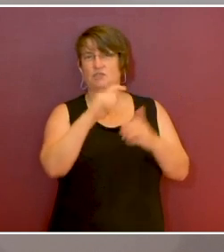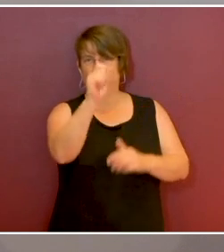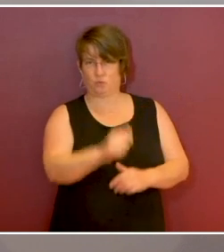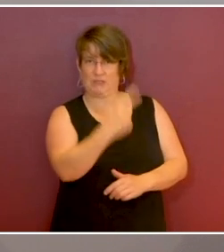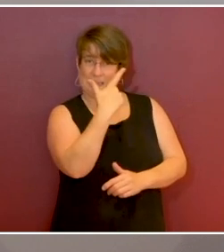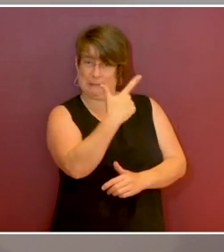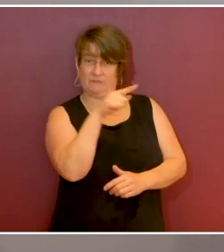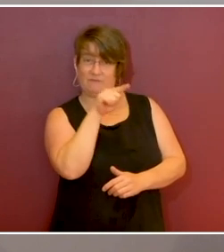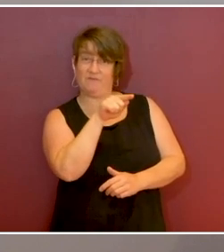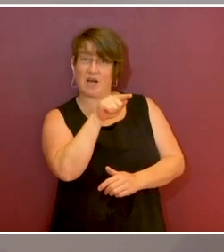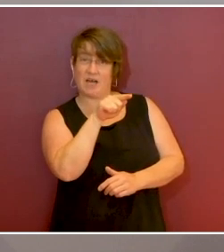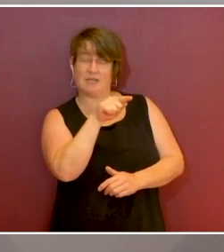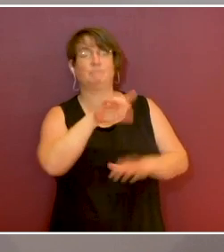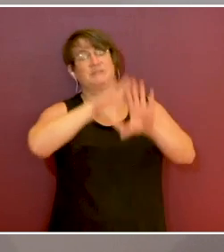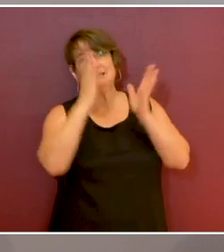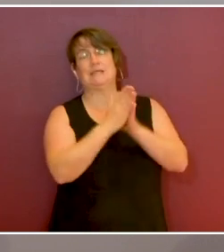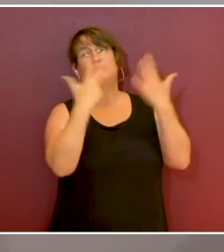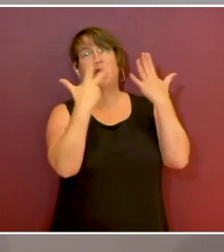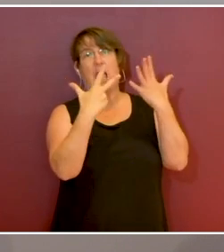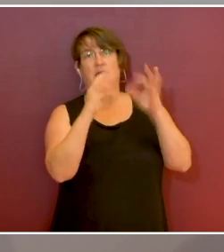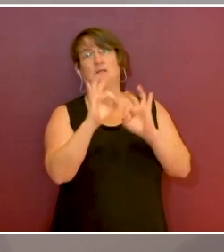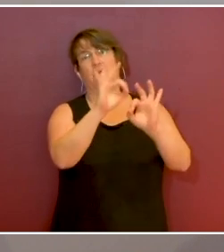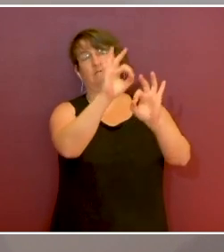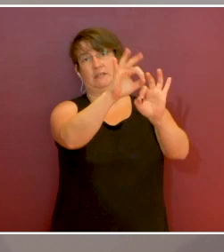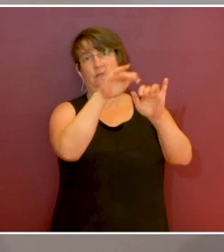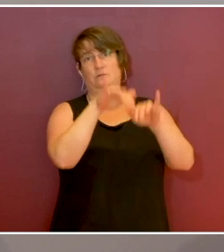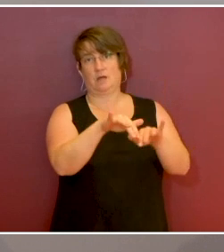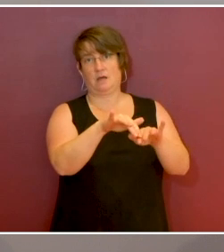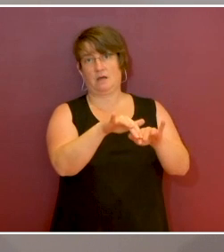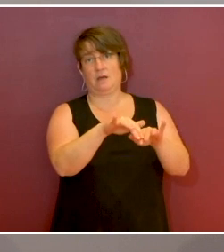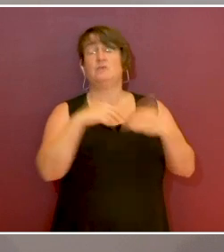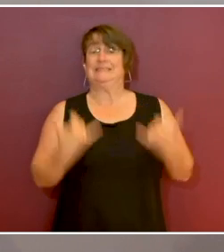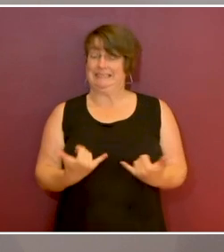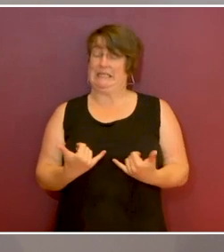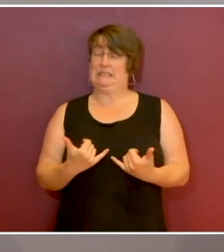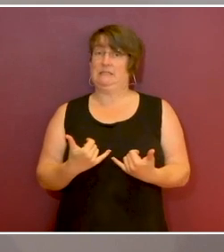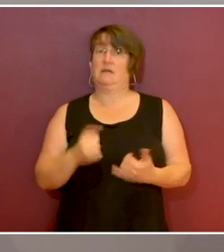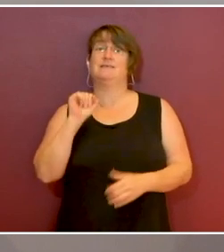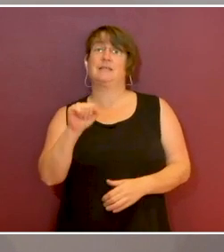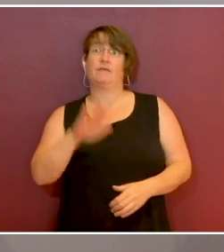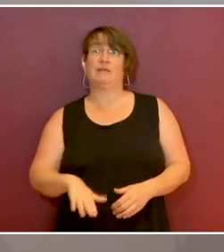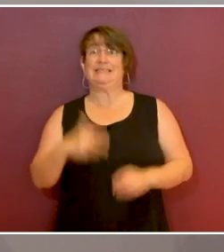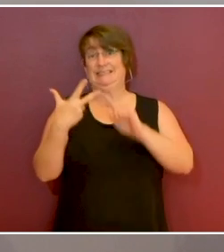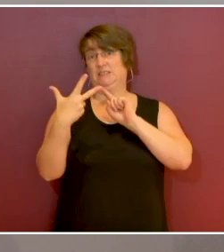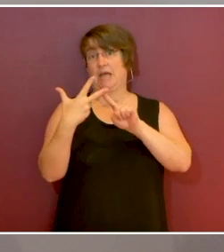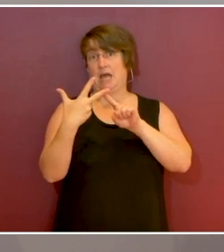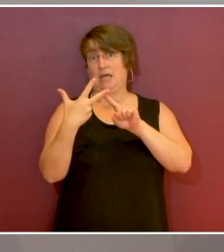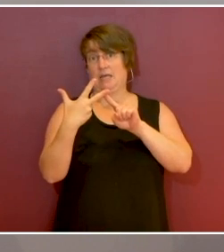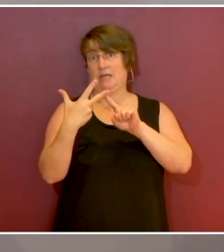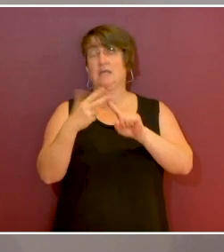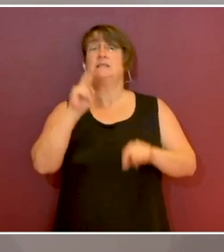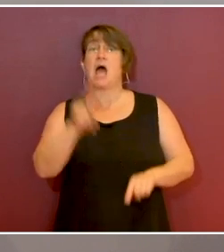wir insgesamt 8 Infektionen gehabt. Und jetzt kommt natürlich bei SafeKids 3 neben der Alpha-Variante auch noch